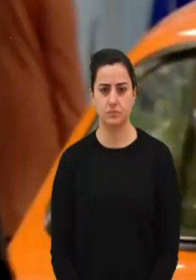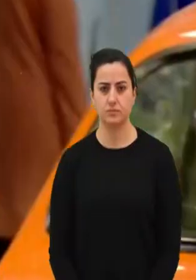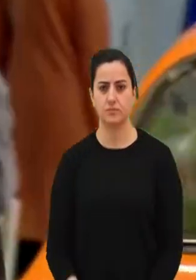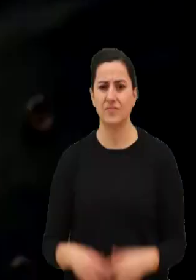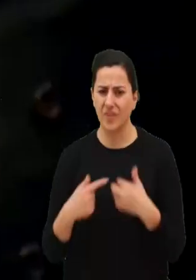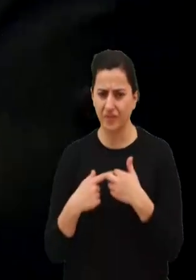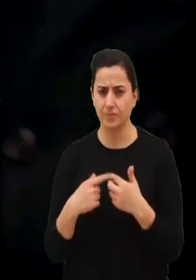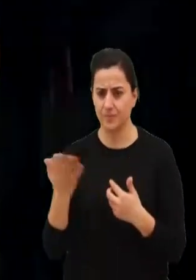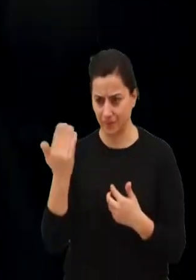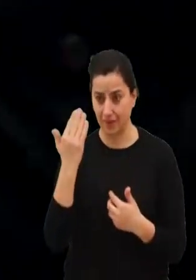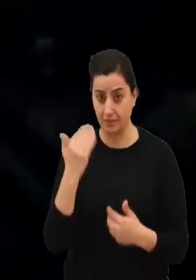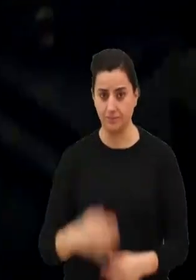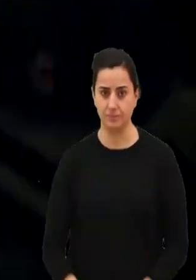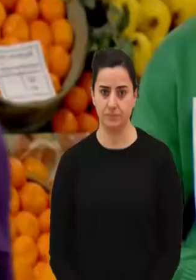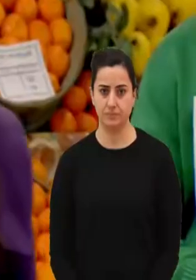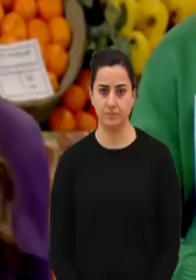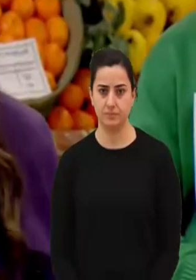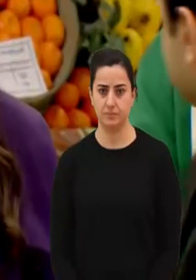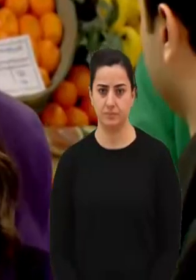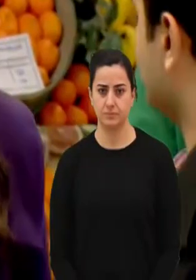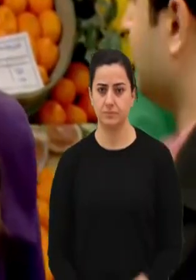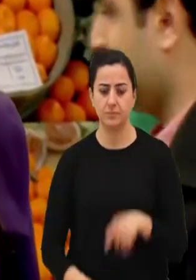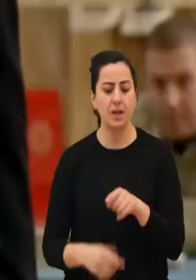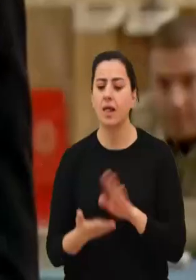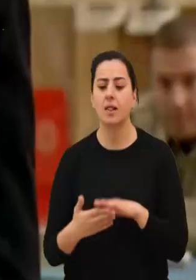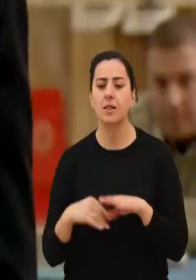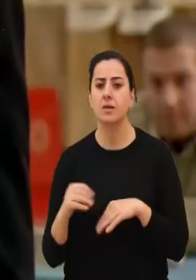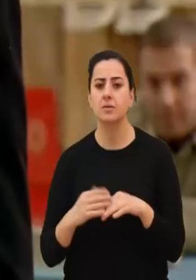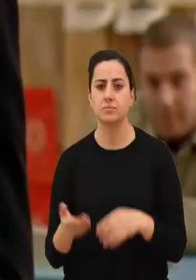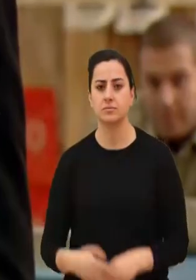Refik, gel bakayım buraya, gel, gel, gel, gel. Ne elindeki?